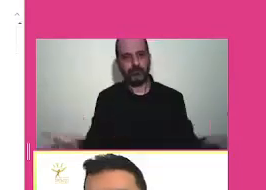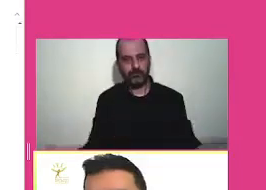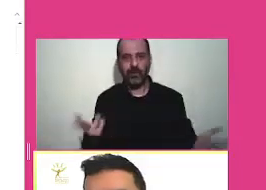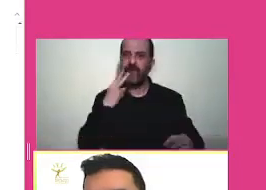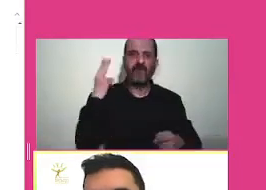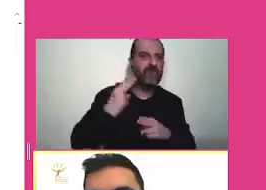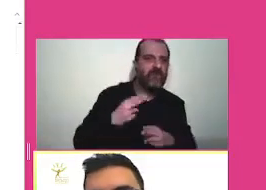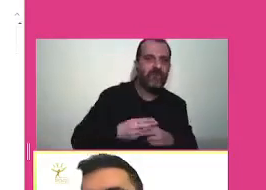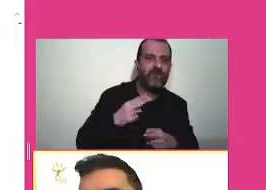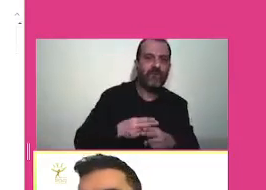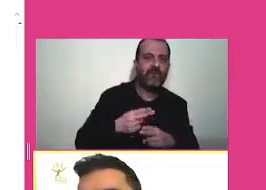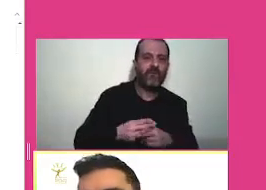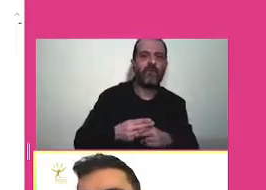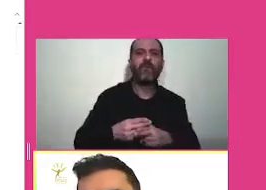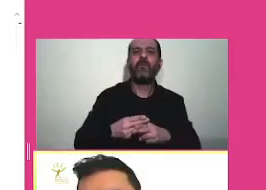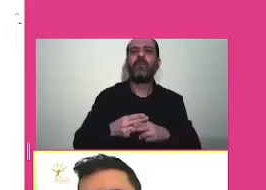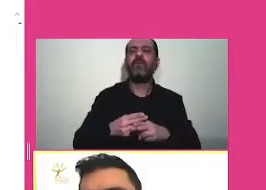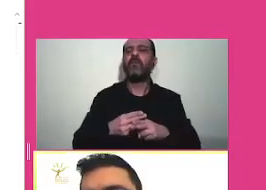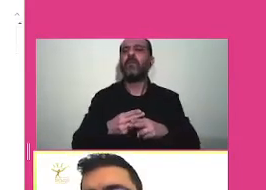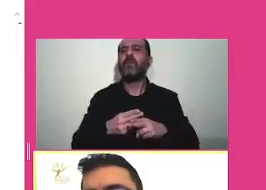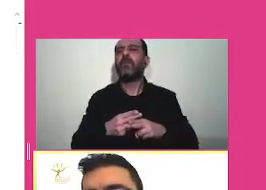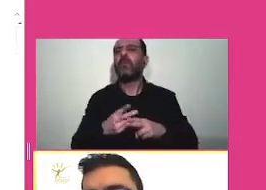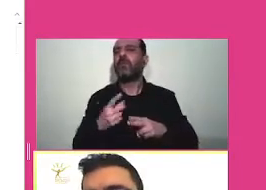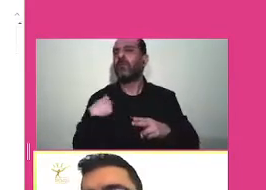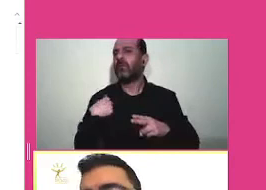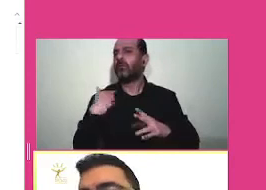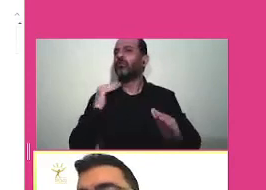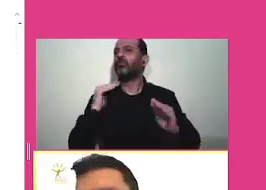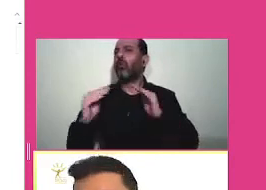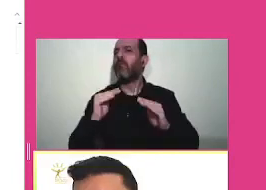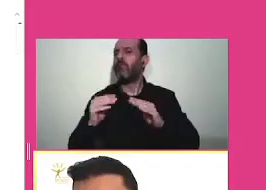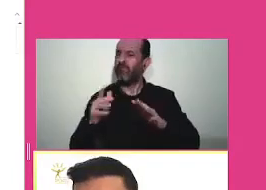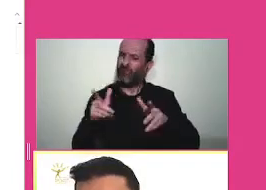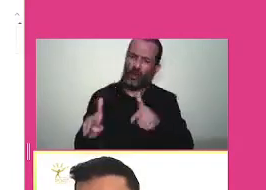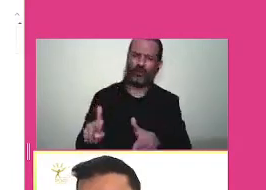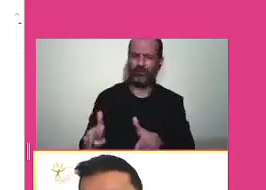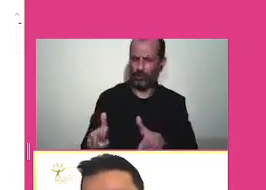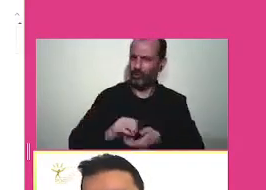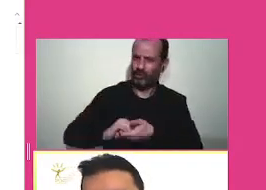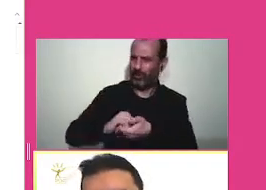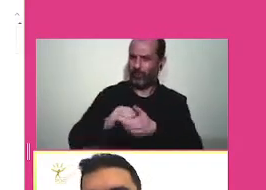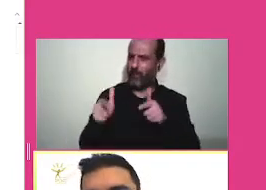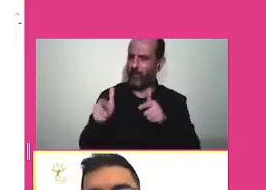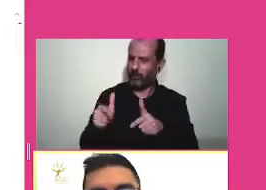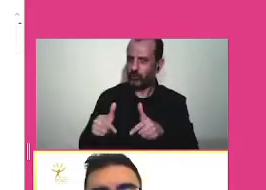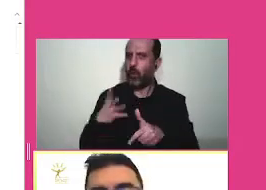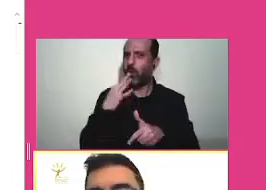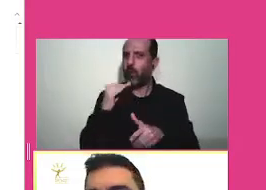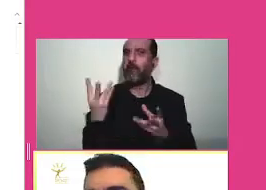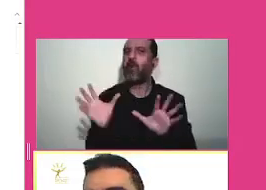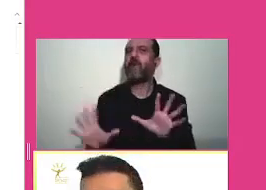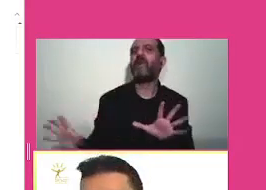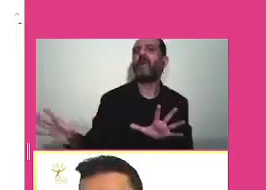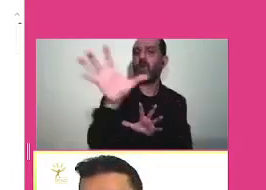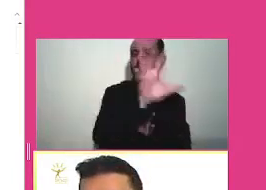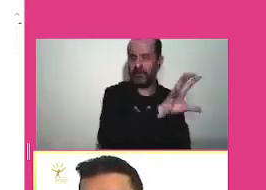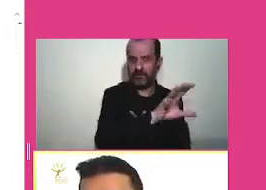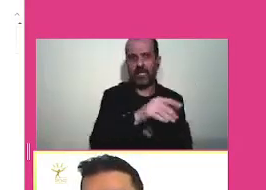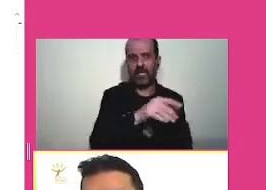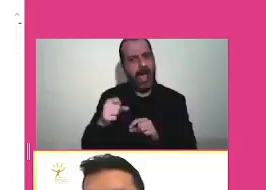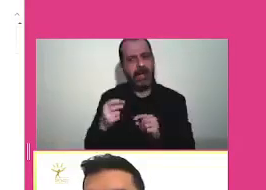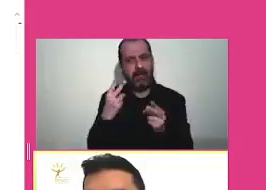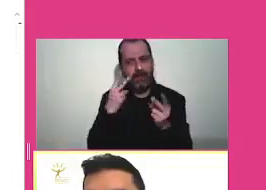σημασία, όχι μόνο μέσα από το φροντίζω, το πόσο ιδιαίτερα σημαντικό είναι για κάθε φορέα, επειδή βλέπω σήμερα στη συζήτηση και αρκετοί εκπρόσωποι